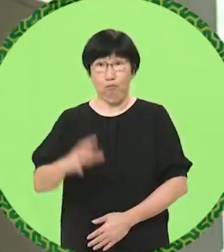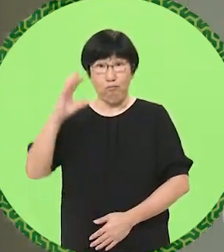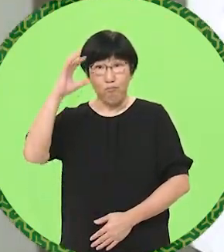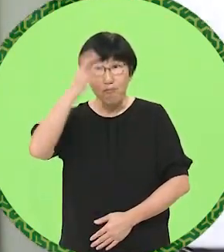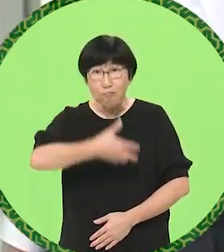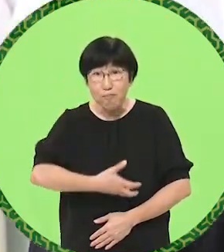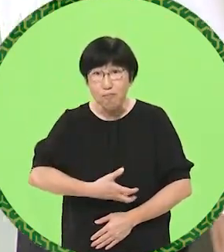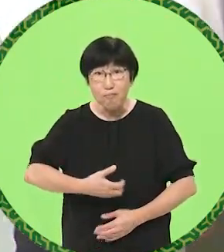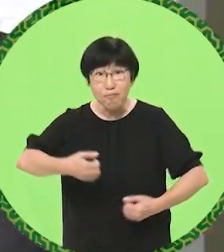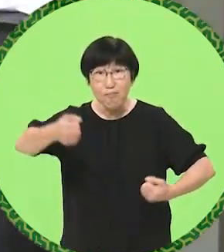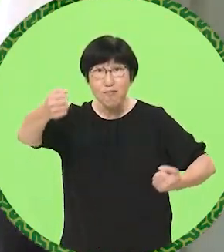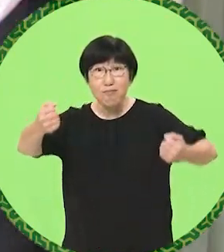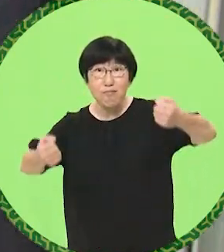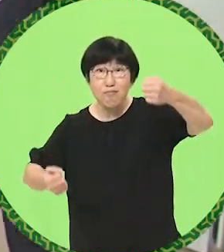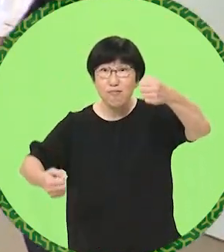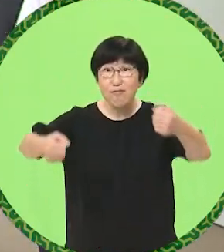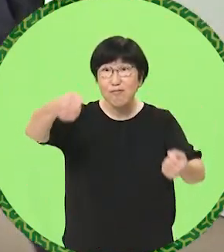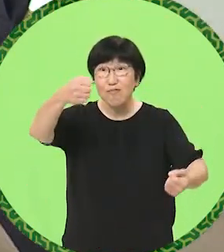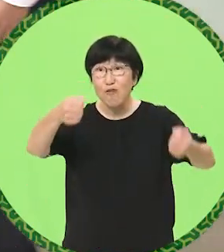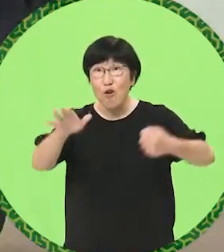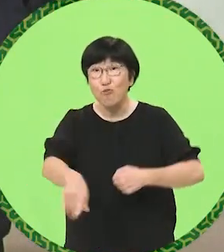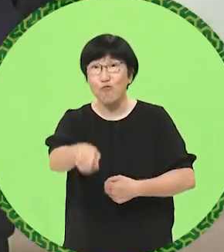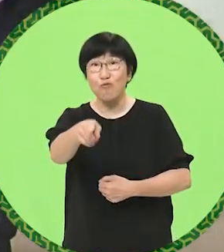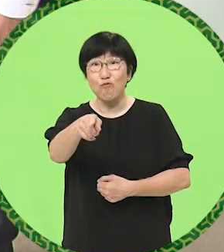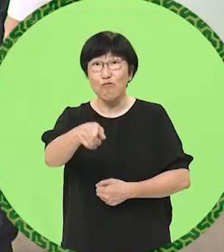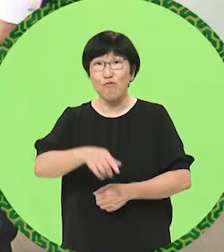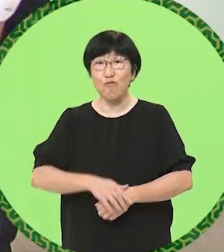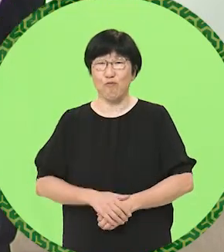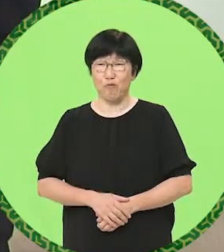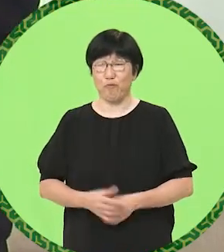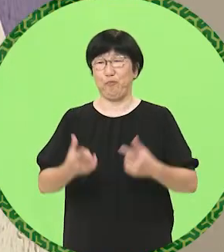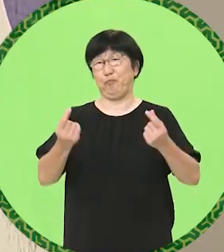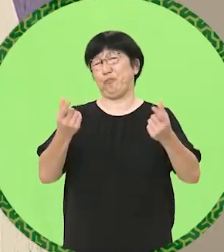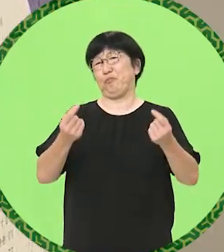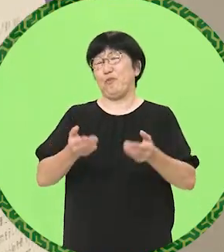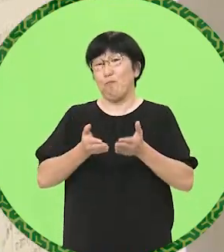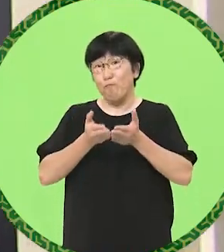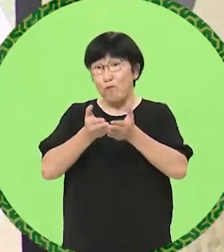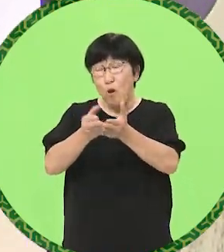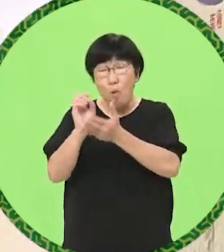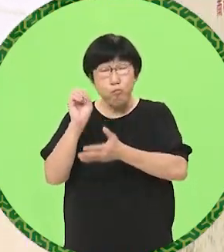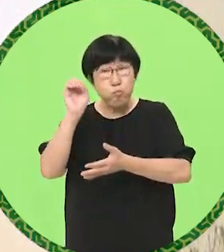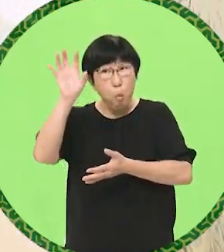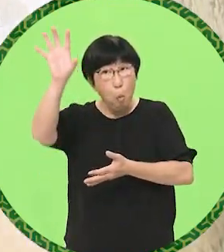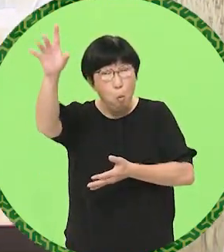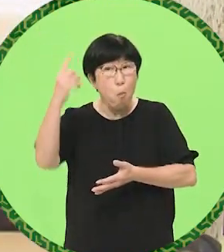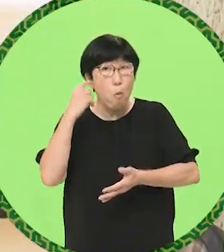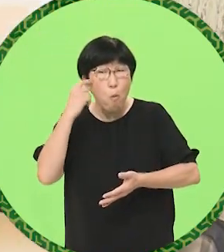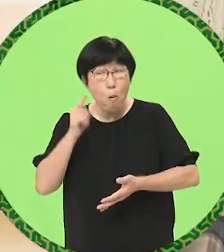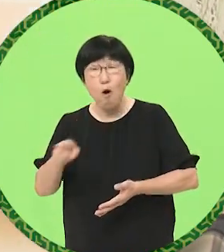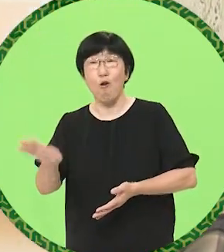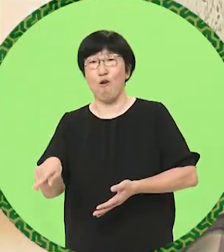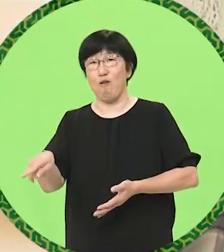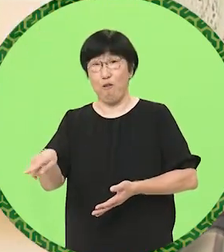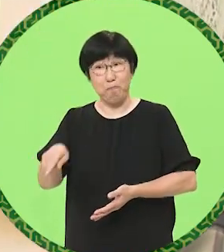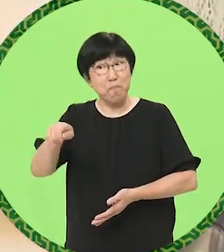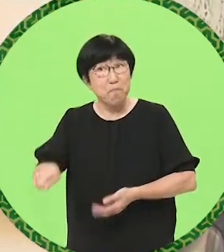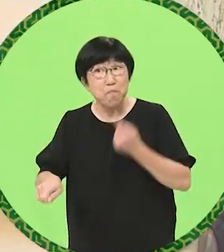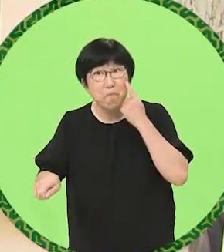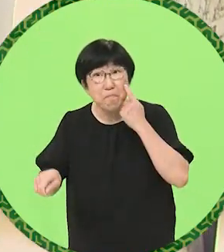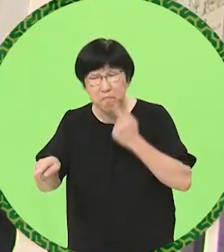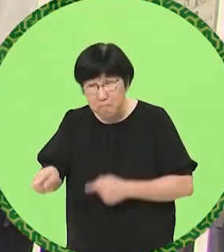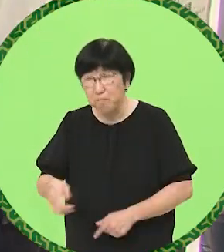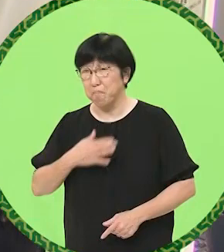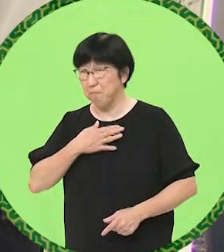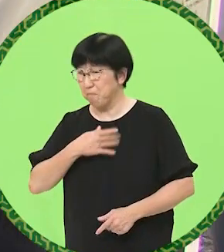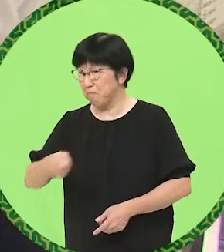わあ、すごい運転席があるんですね。 はい、そうです。これは汽笛です。鳴らしてみてもらえませんか。 はい、わかり